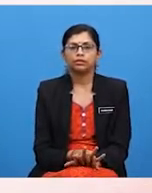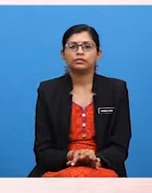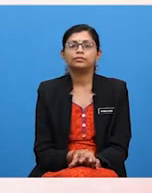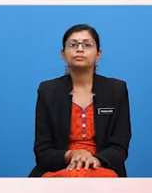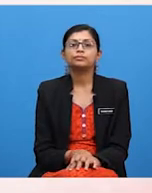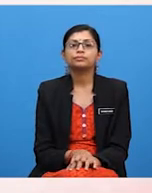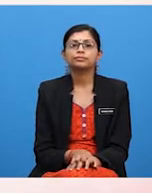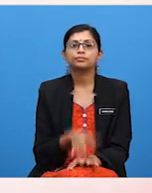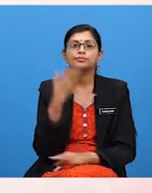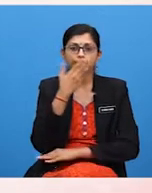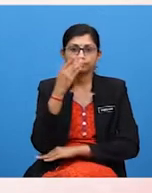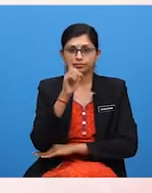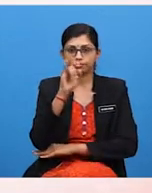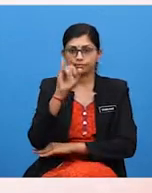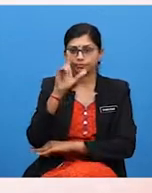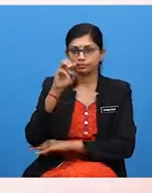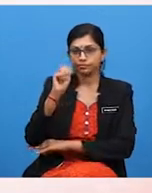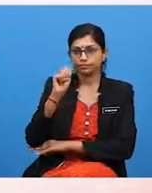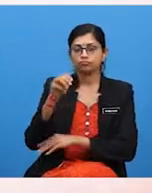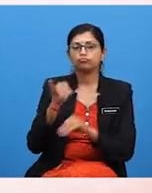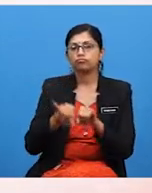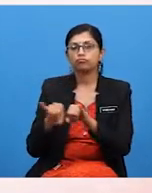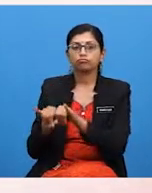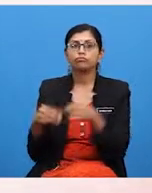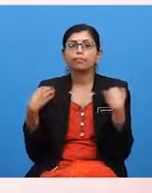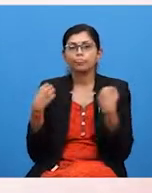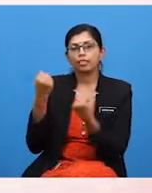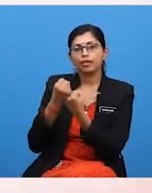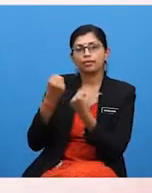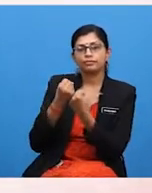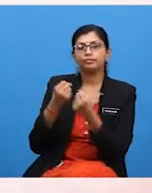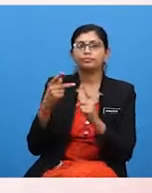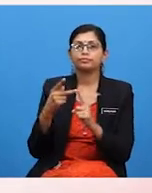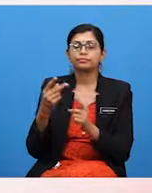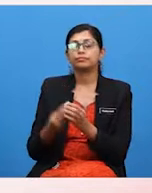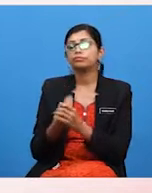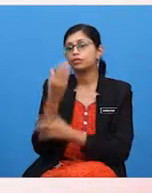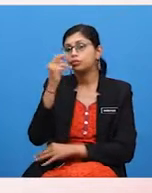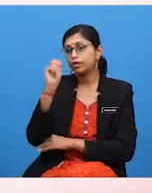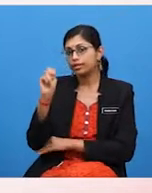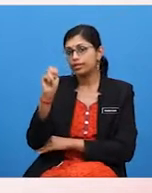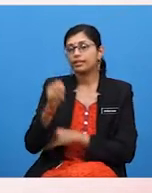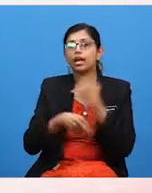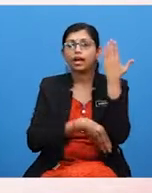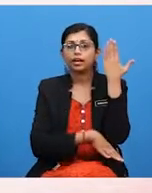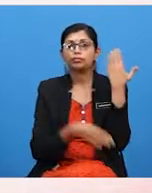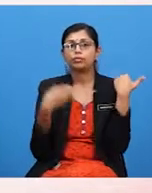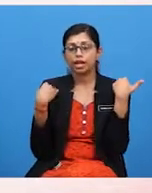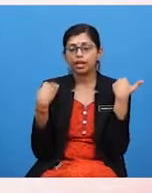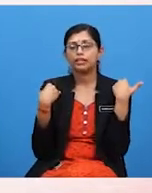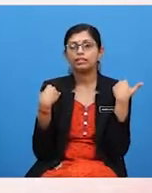Tisu xylem juga memberi sedikit sokongan kepada tumbuhan. Akar